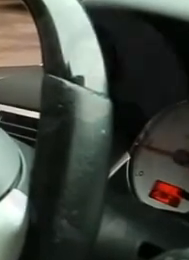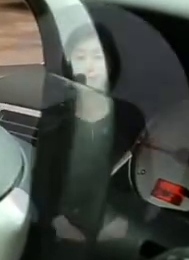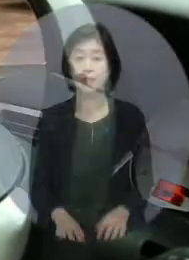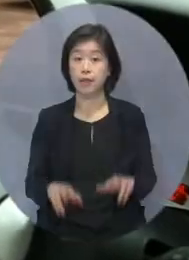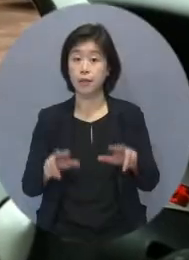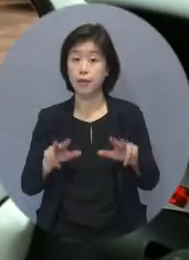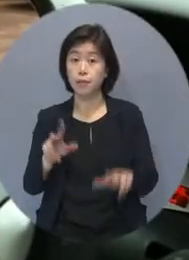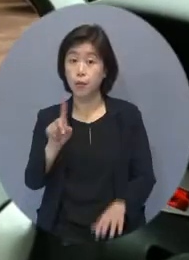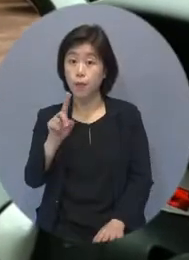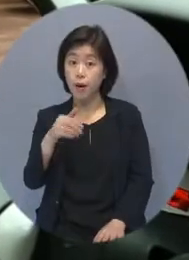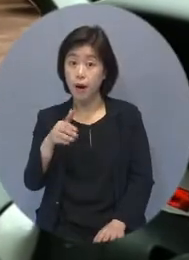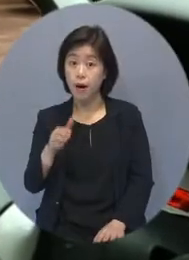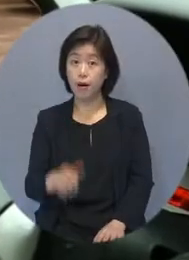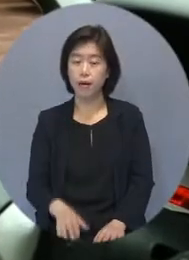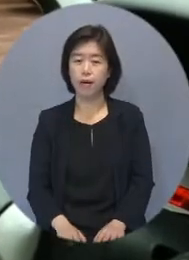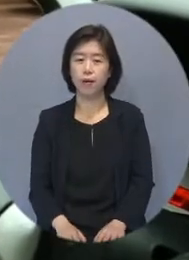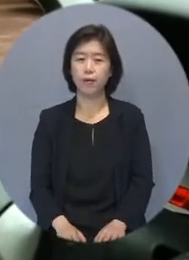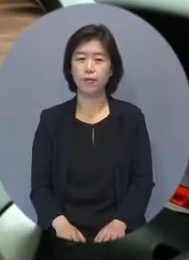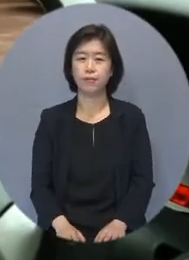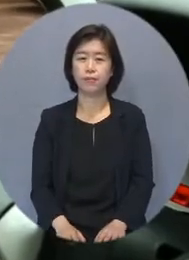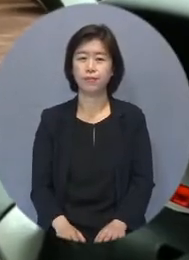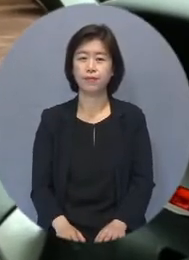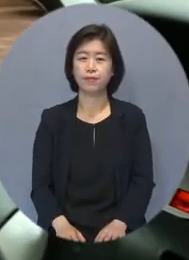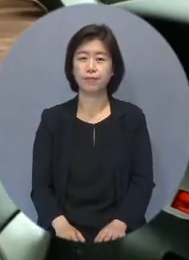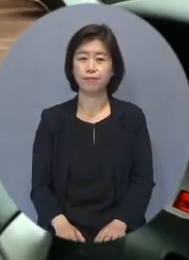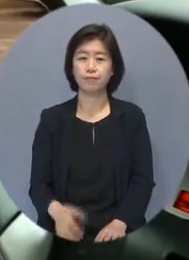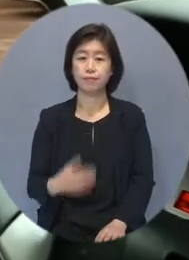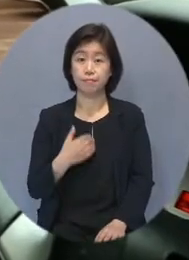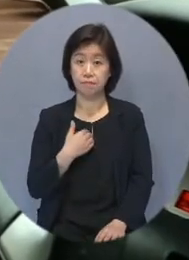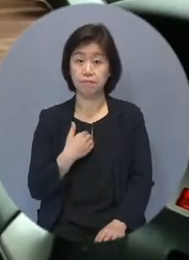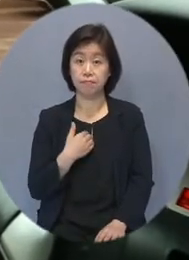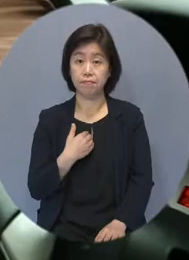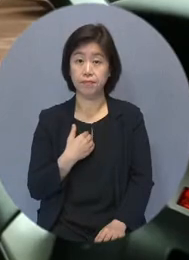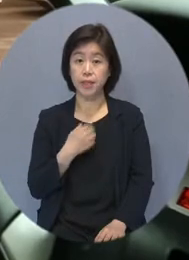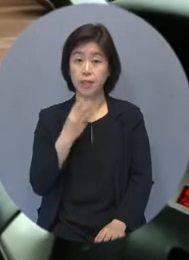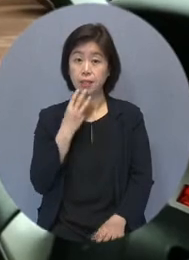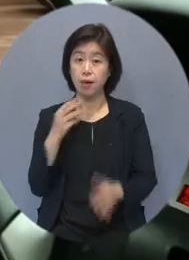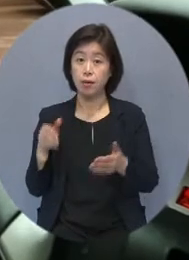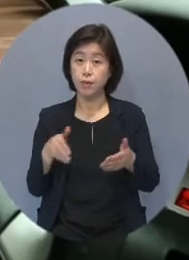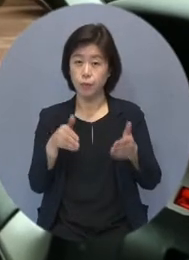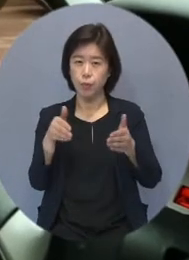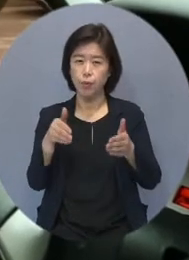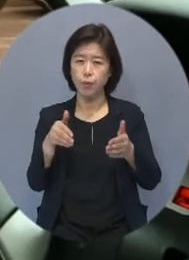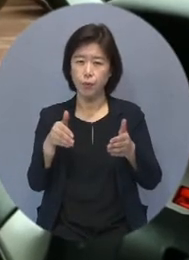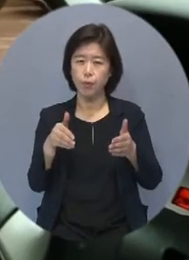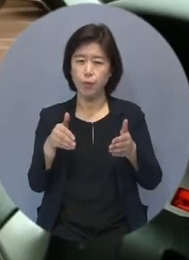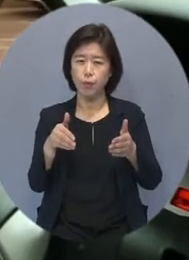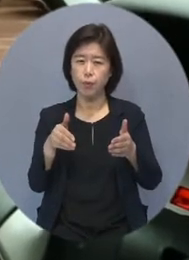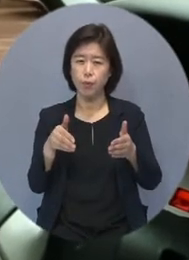지금 어디로 이동하시는 거예요? 저희가 경기도청 이청사 앞에